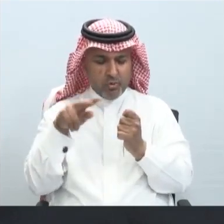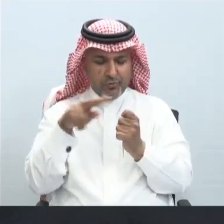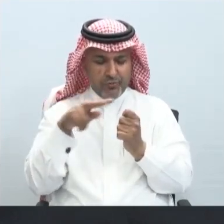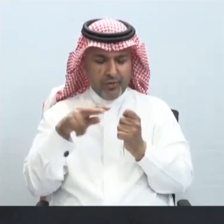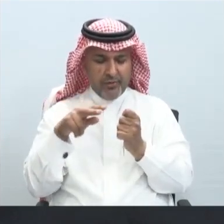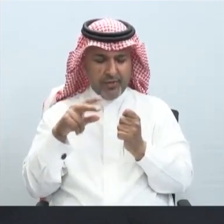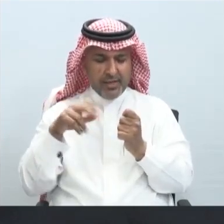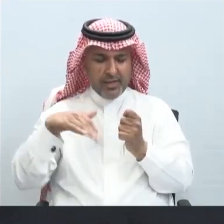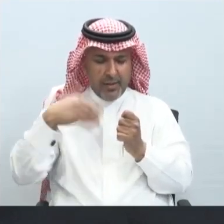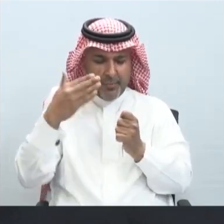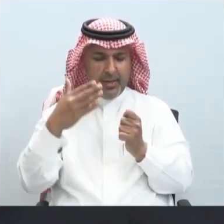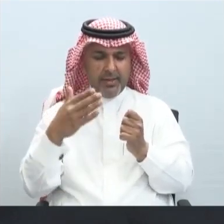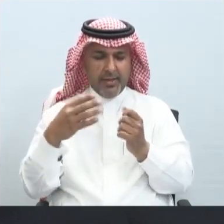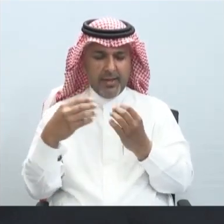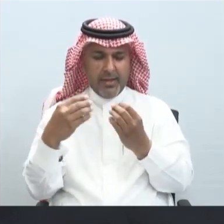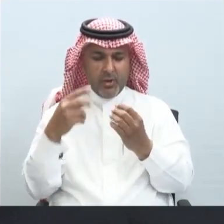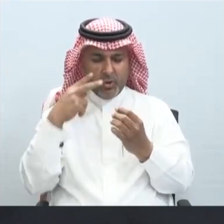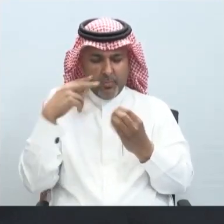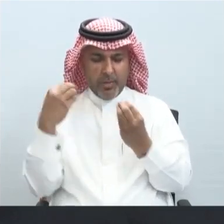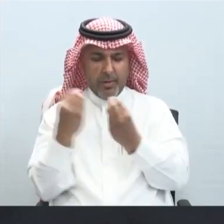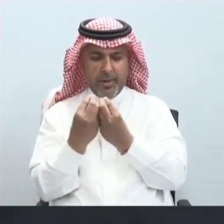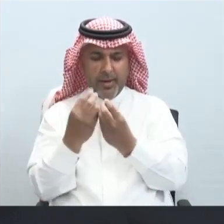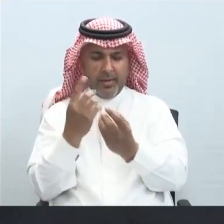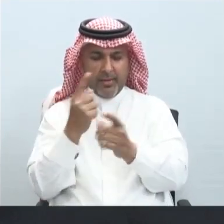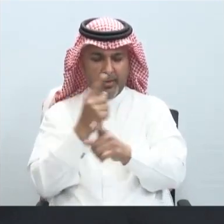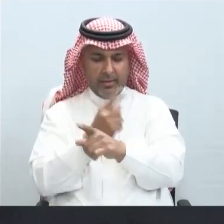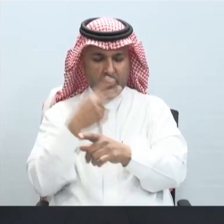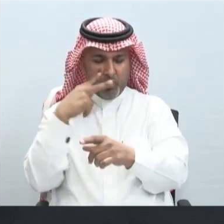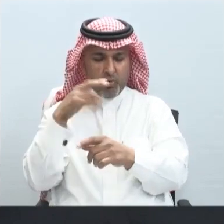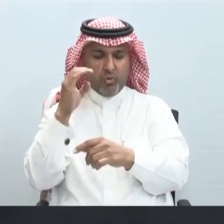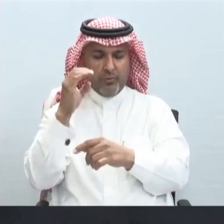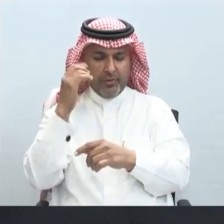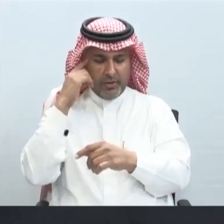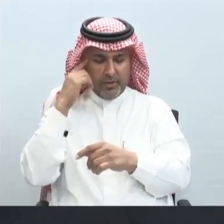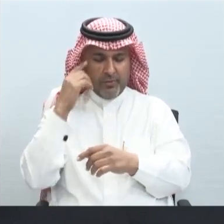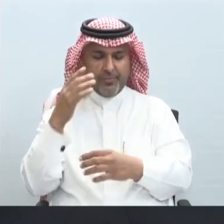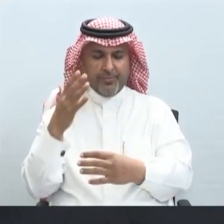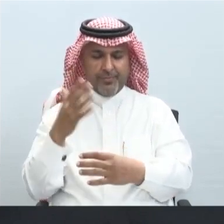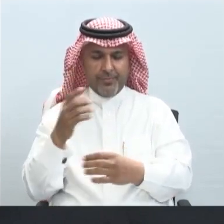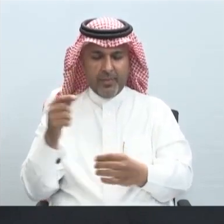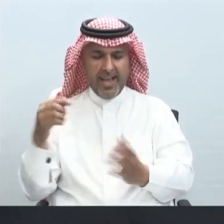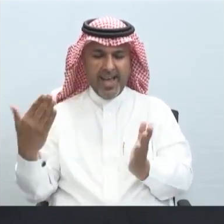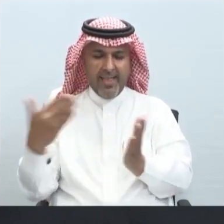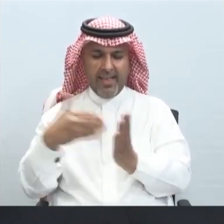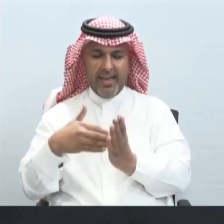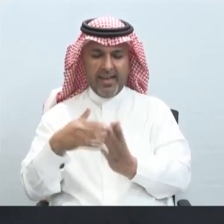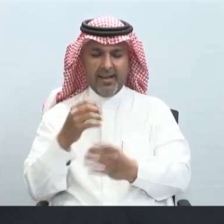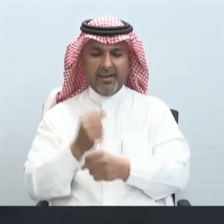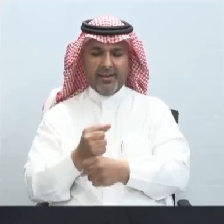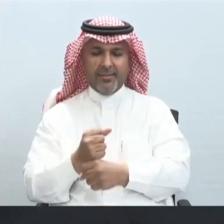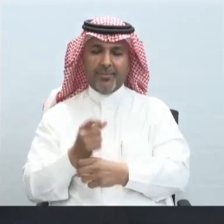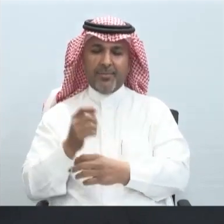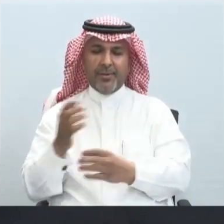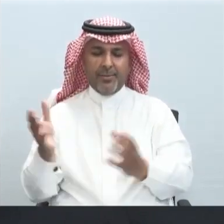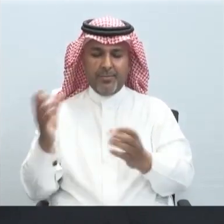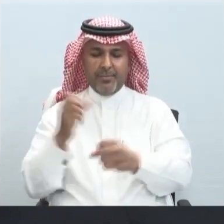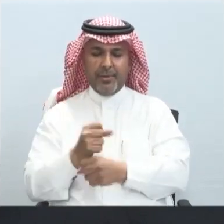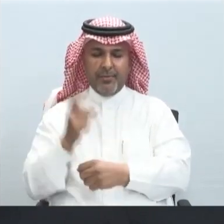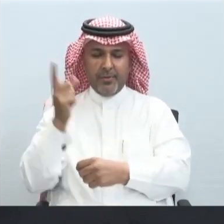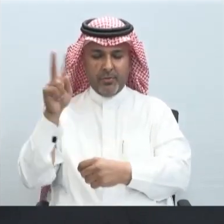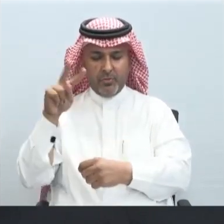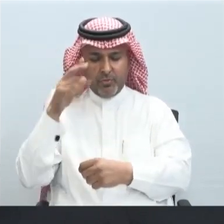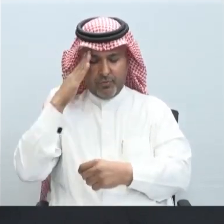لو كان في صعوبات ممكن تطلعون على طرق الحل اثناء اجابتي على الاسئله نلقاكم على خير في الدروس القادمه في امان